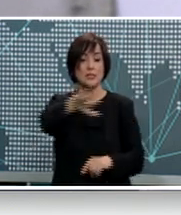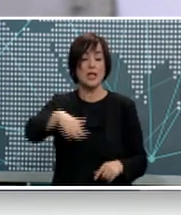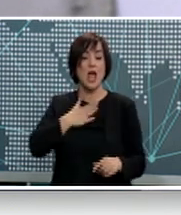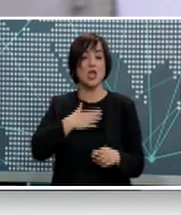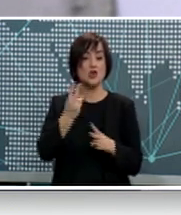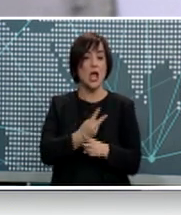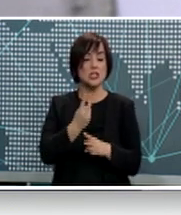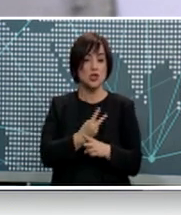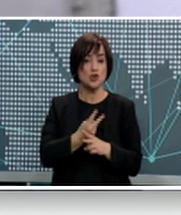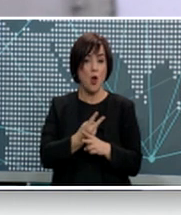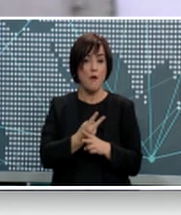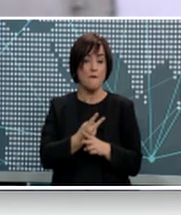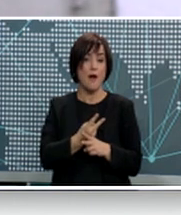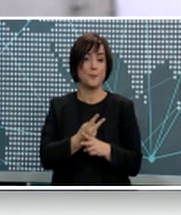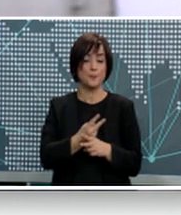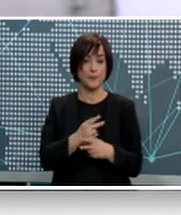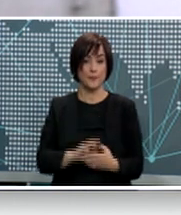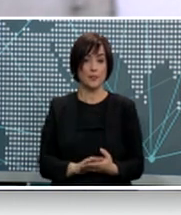држава, за да се